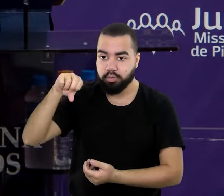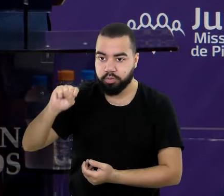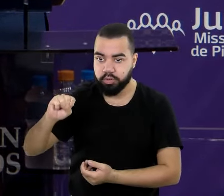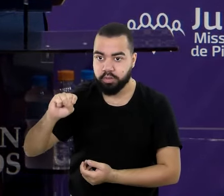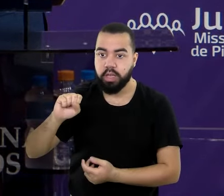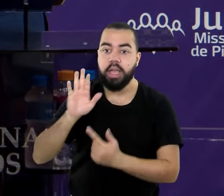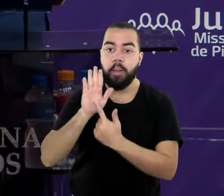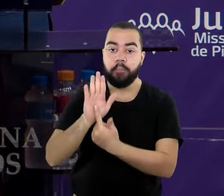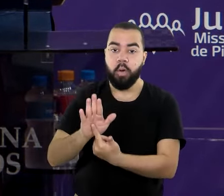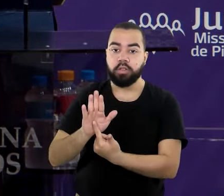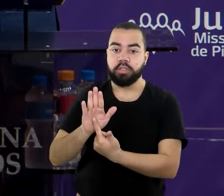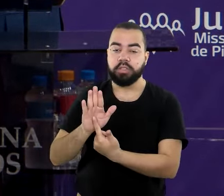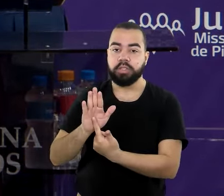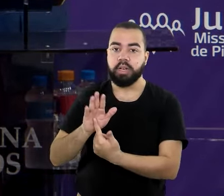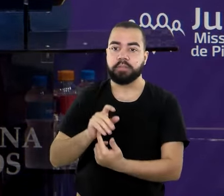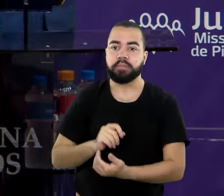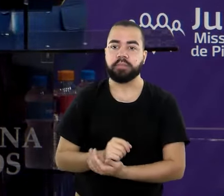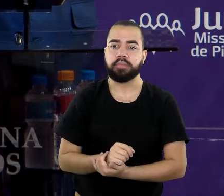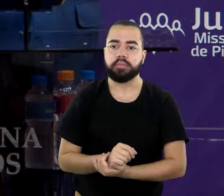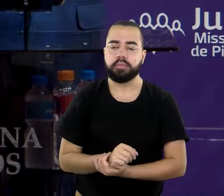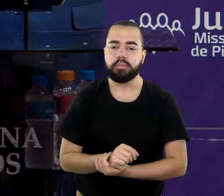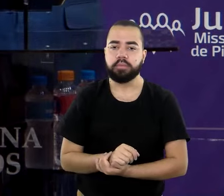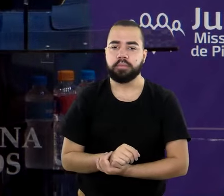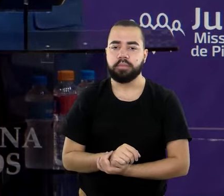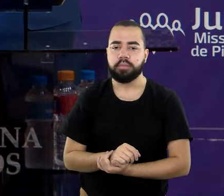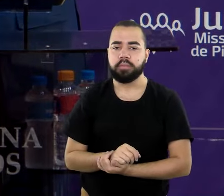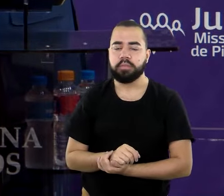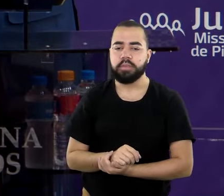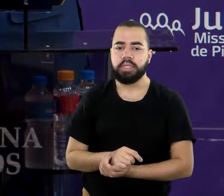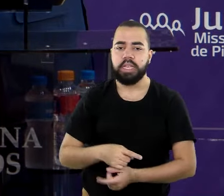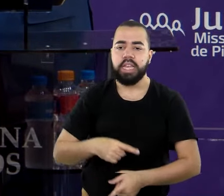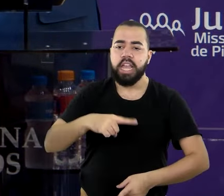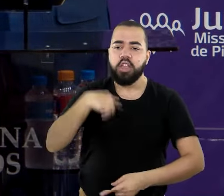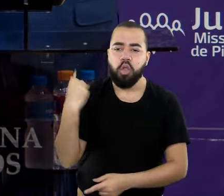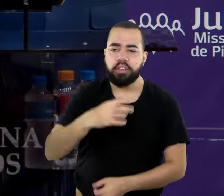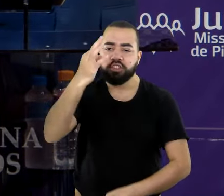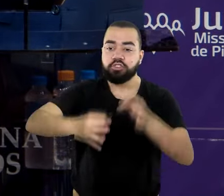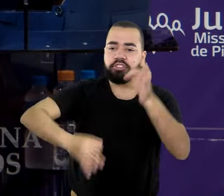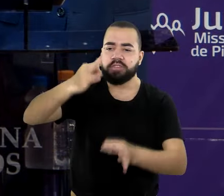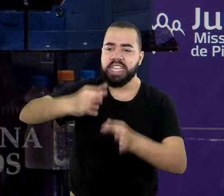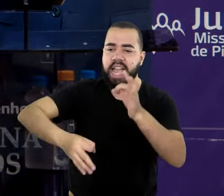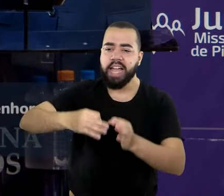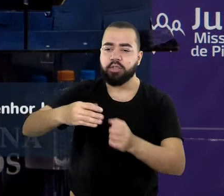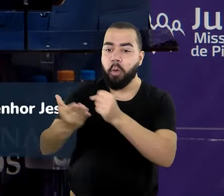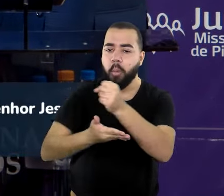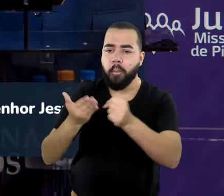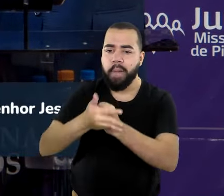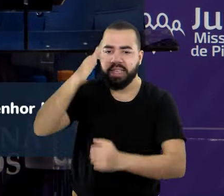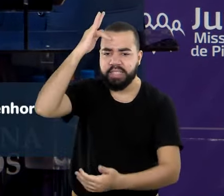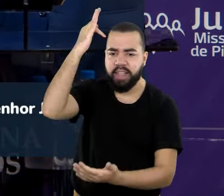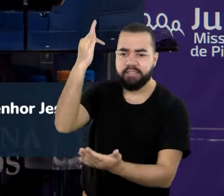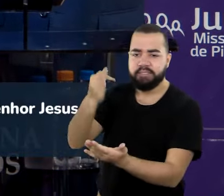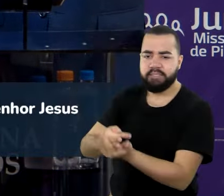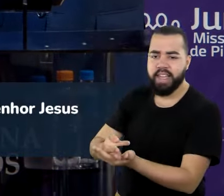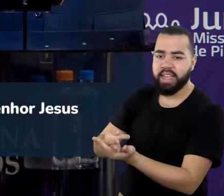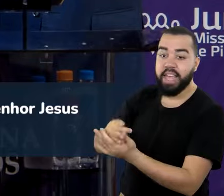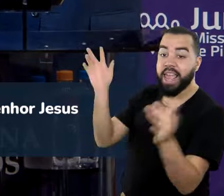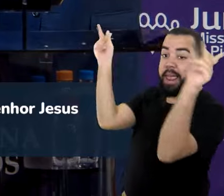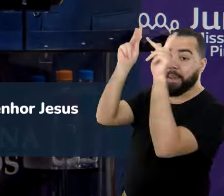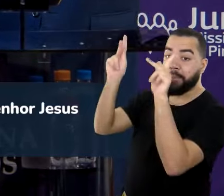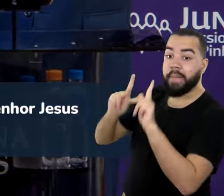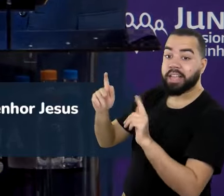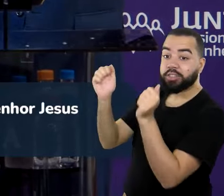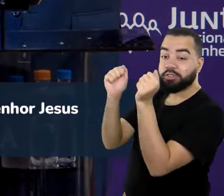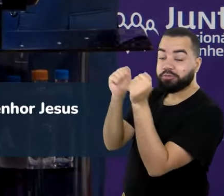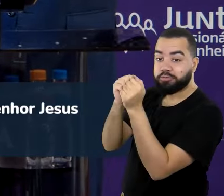주 예수 그리스도로 말미암아 하나님과 화평을 누리자인 것입니다. Justificado pois mediante a fé temos paz com Deus por meio do